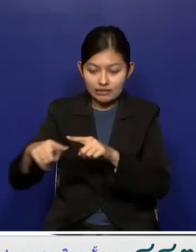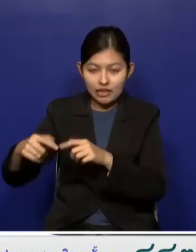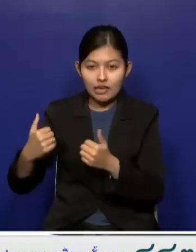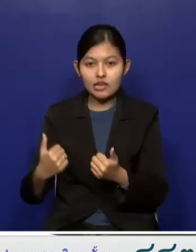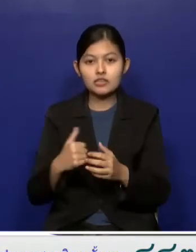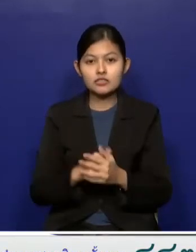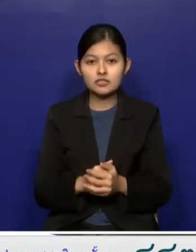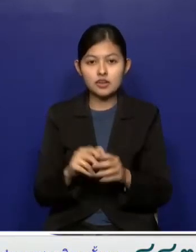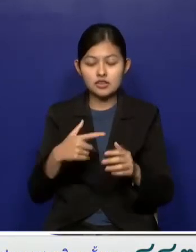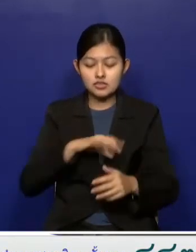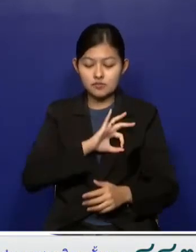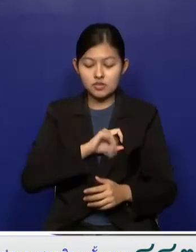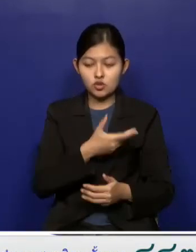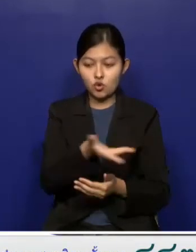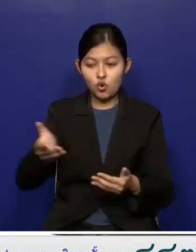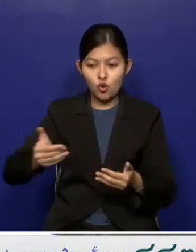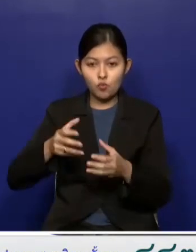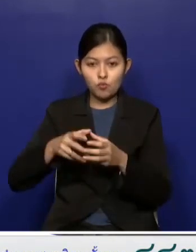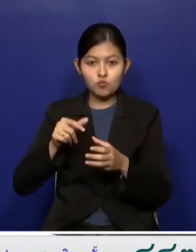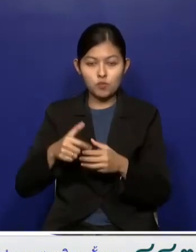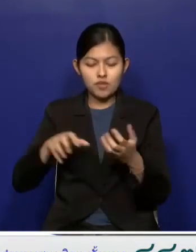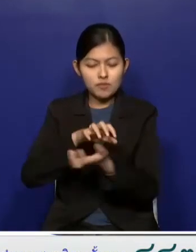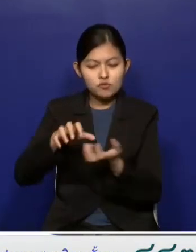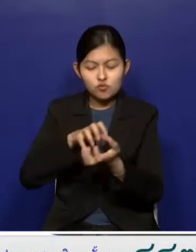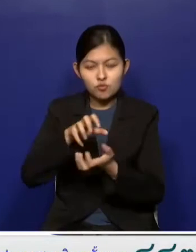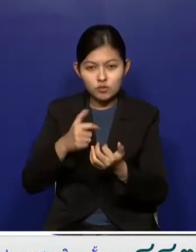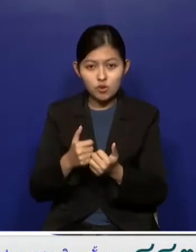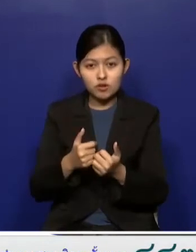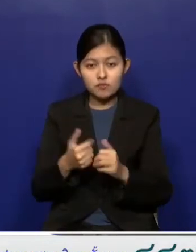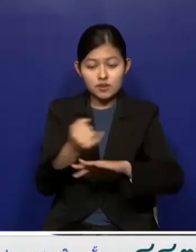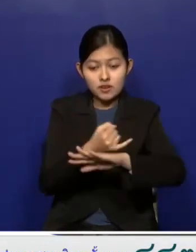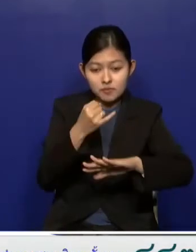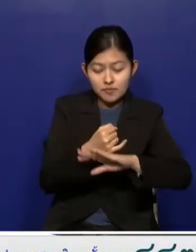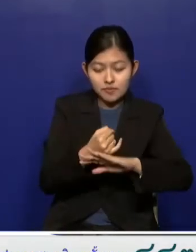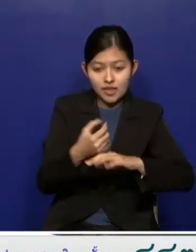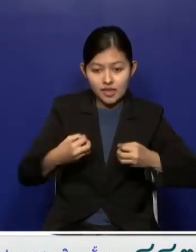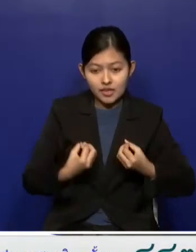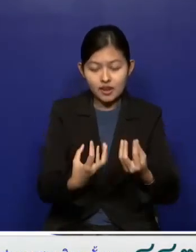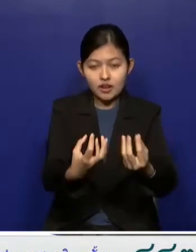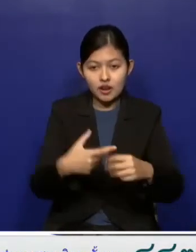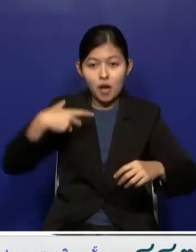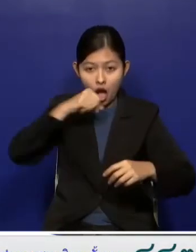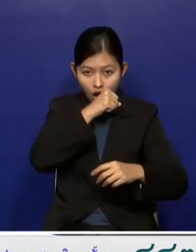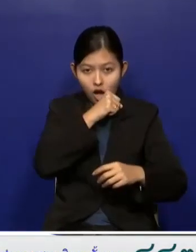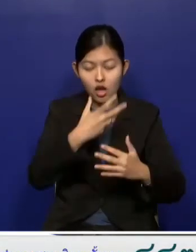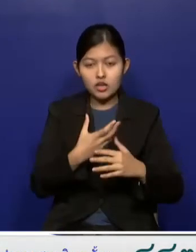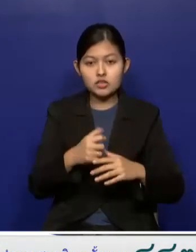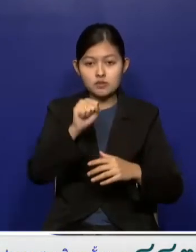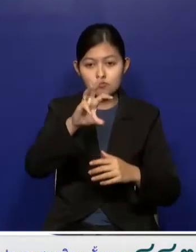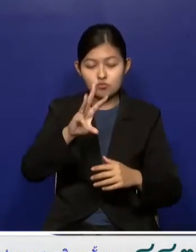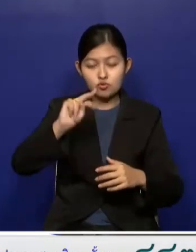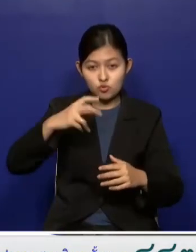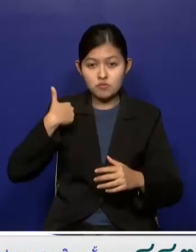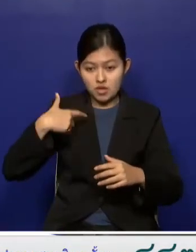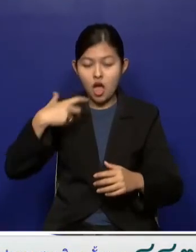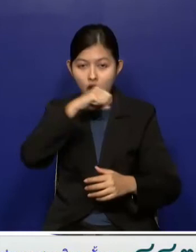ท่านสมาชิกของผมนั้นเนี่ยจะมีผสมกันหมดแม้แต่ทำไร่ก็ทำอ้อยนะทำสวนก็มีอ้อยโด